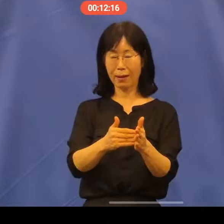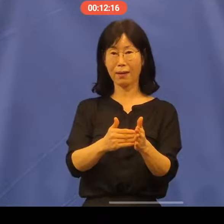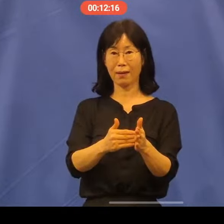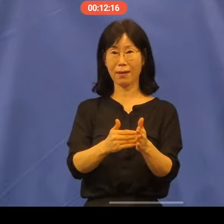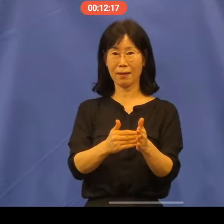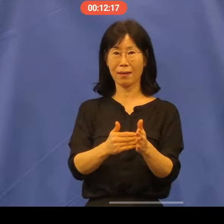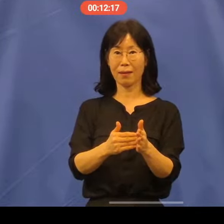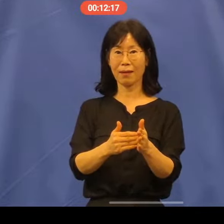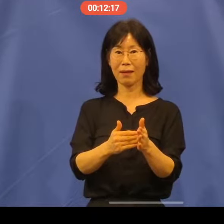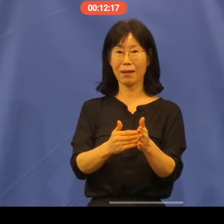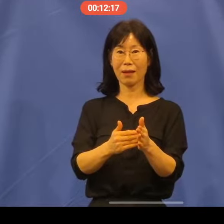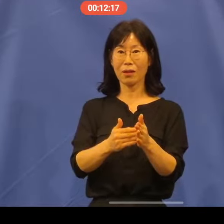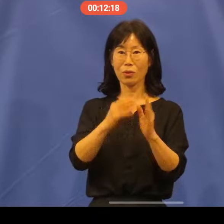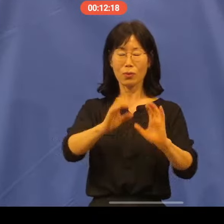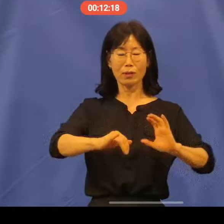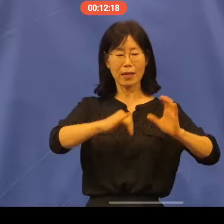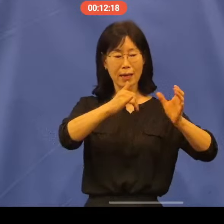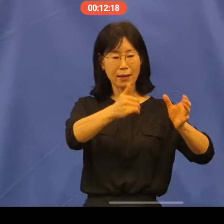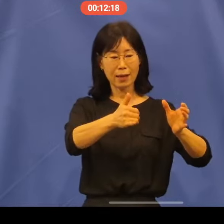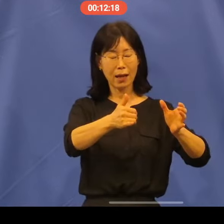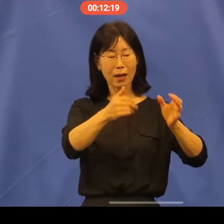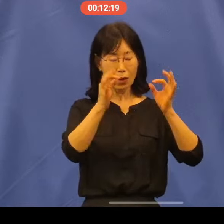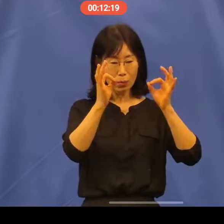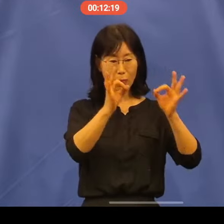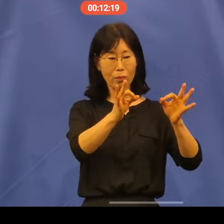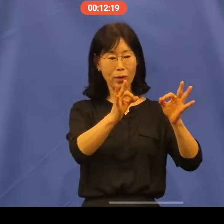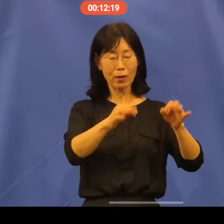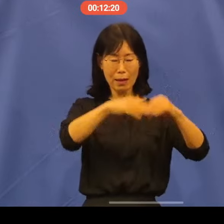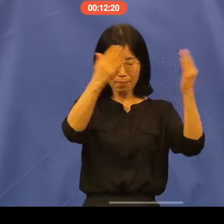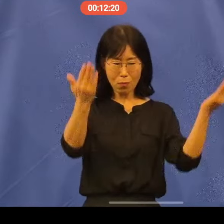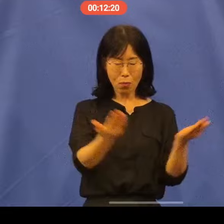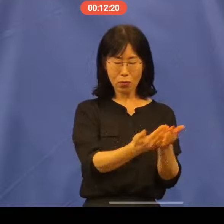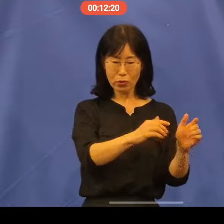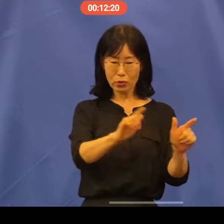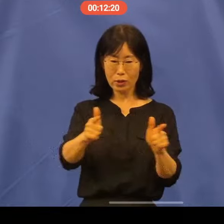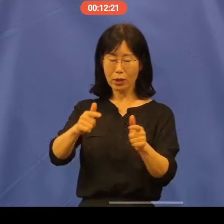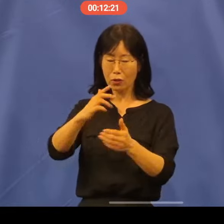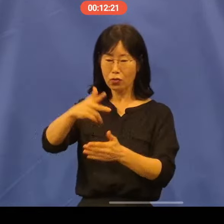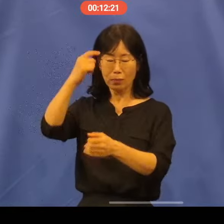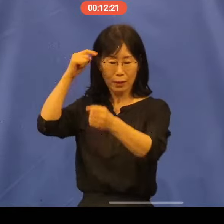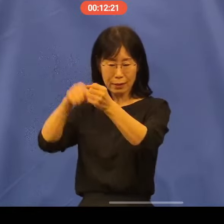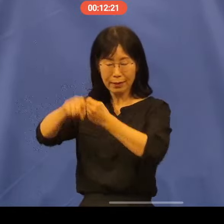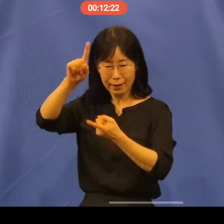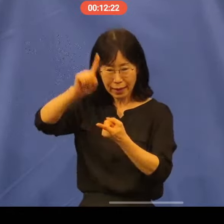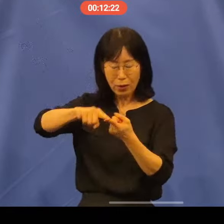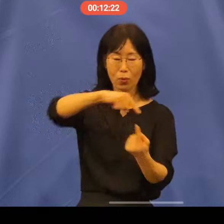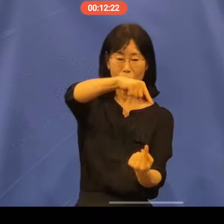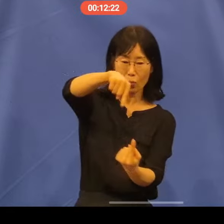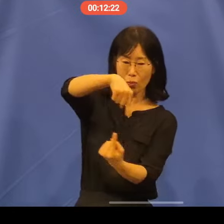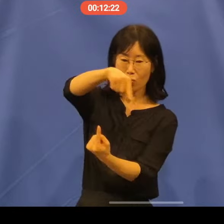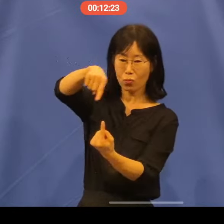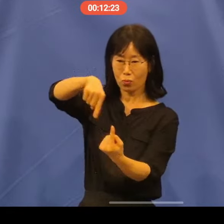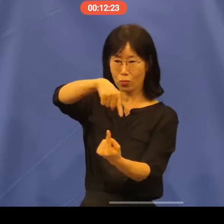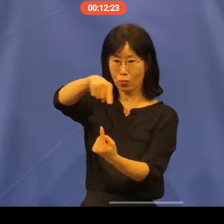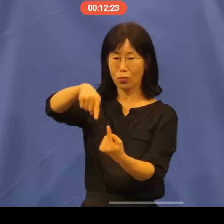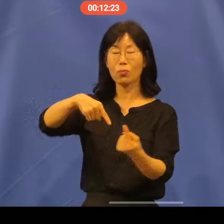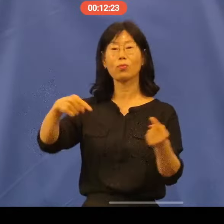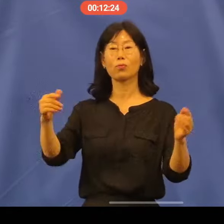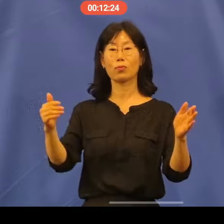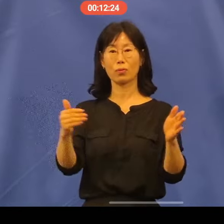그 지으신 세상은 어떻게 해요? 만물이 주의 뜻대로 있었고 그랬어요. 그러니까